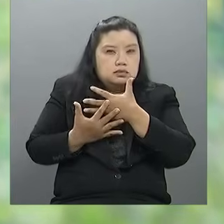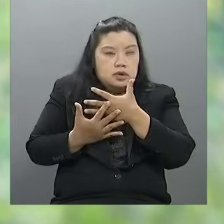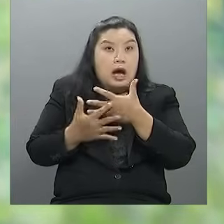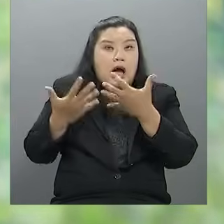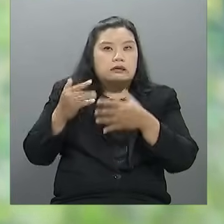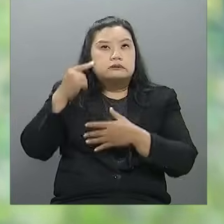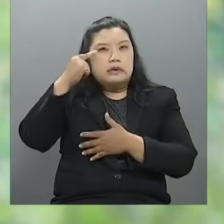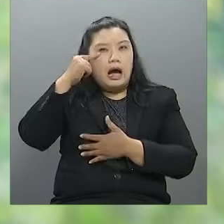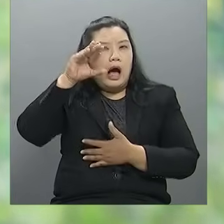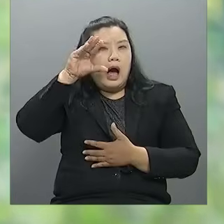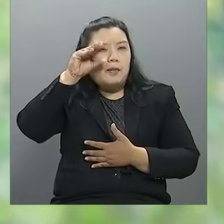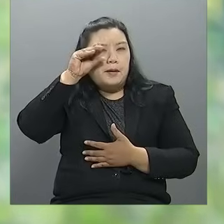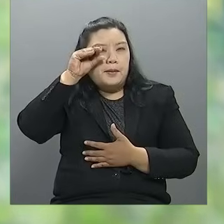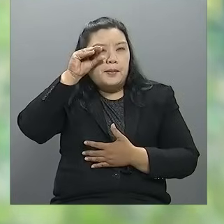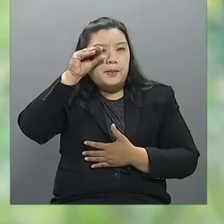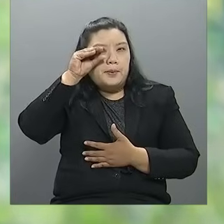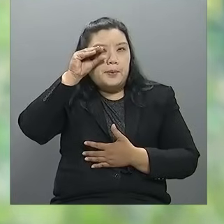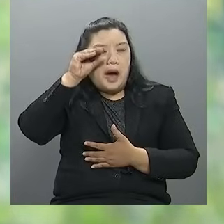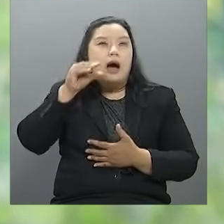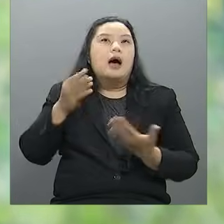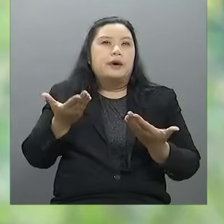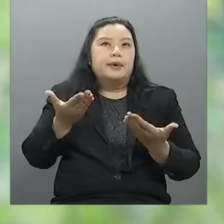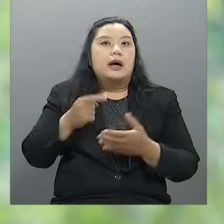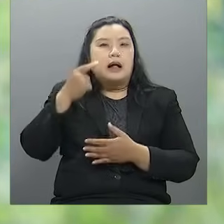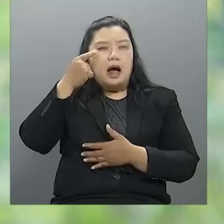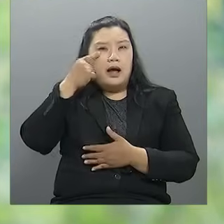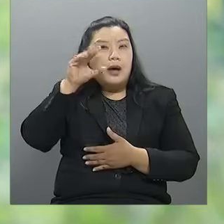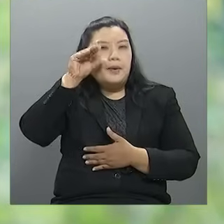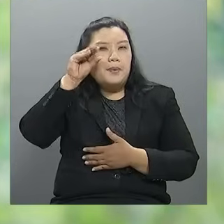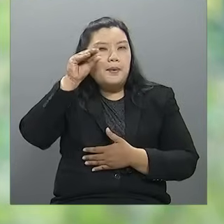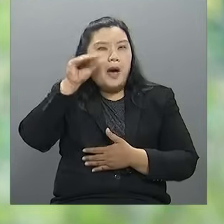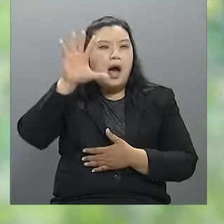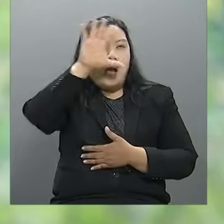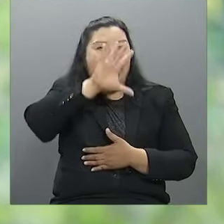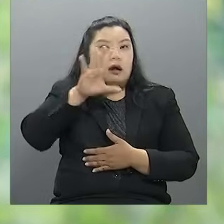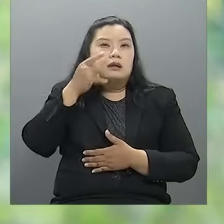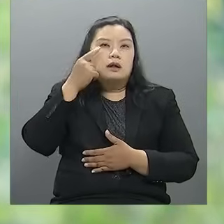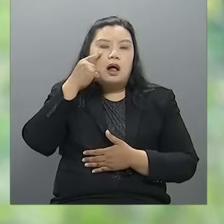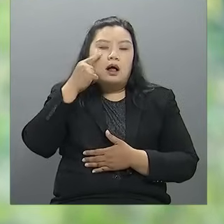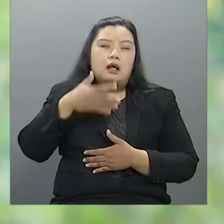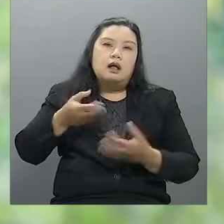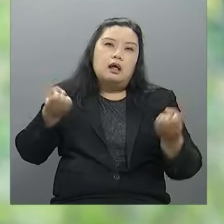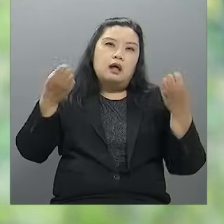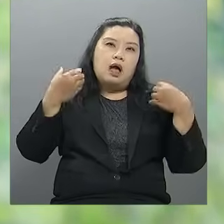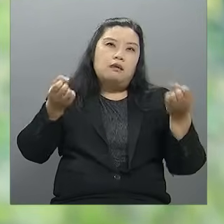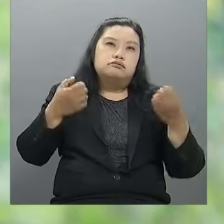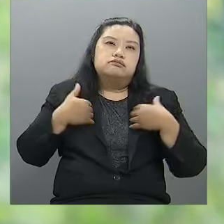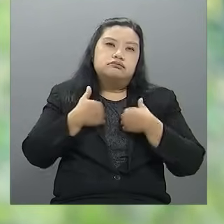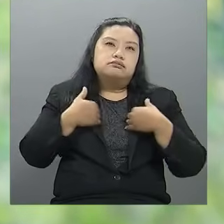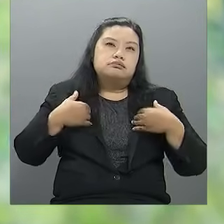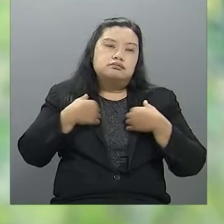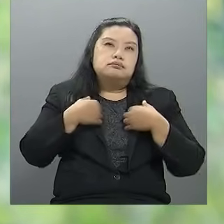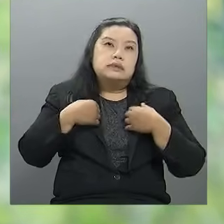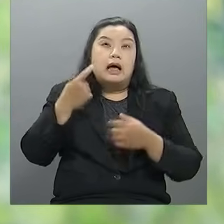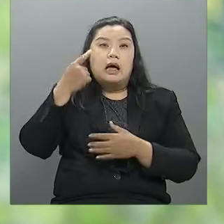ั้นก็จะยากเพรนั้นตาพลามมัมาจากกทเราล้าใ่ตานนเองหรออจจะไปใช้ใ่ตานในพื้ทแสง